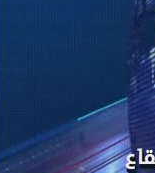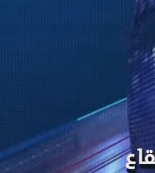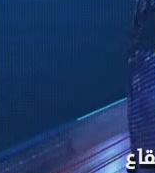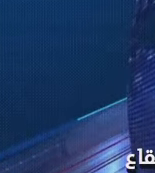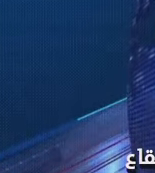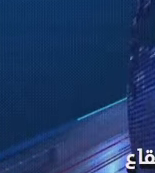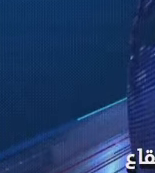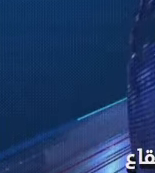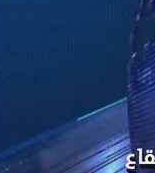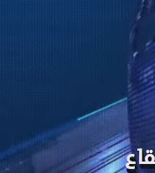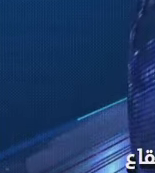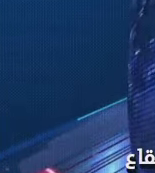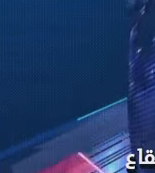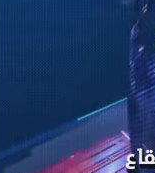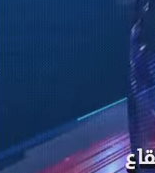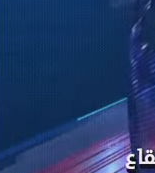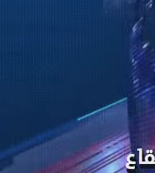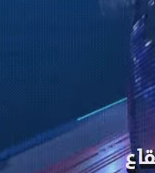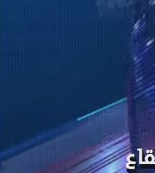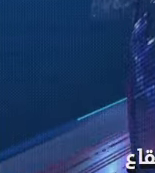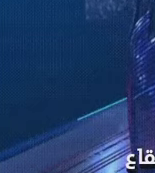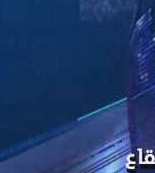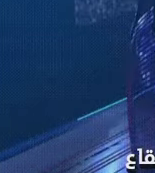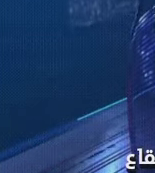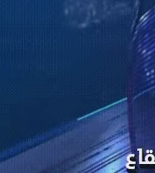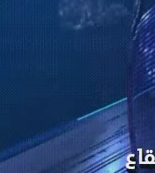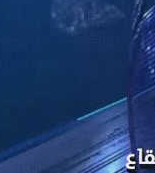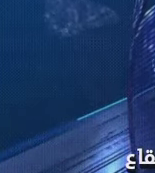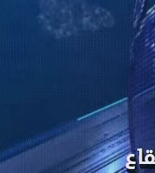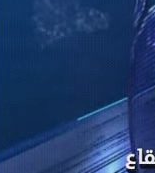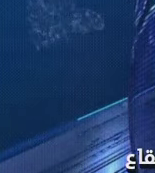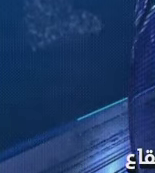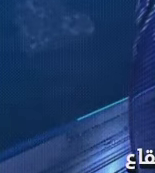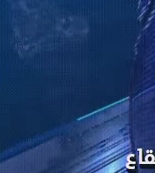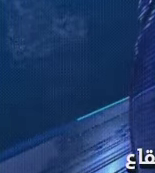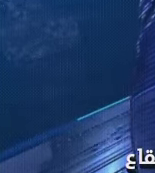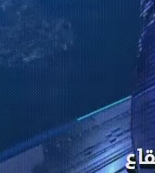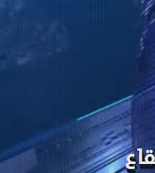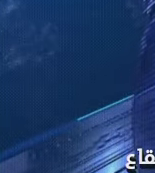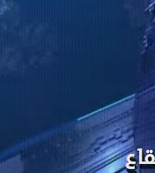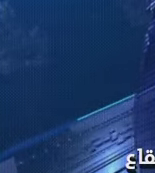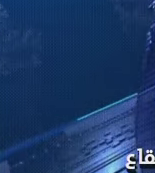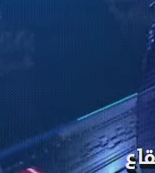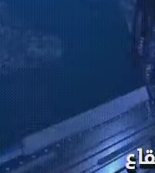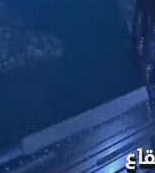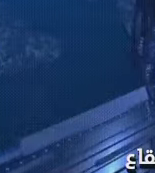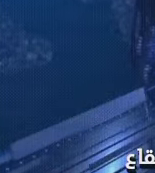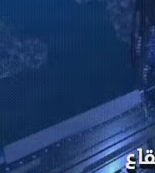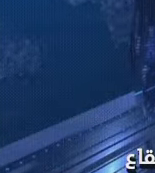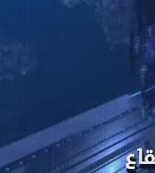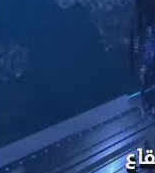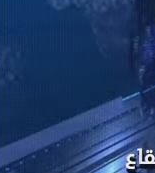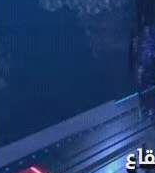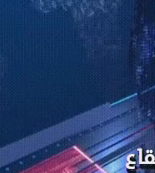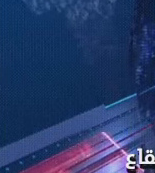للتدفئه وخصوصا في مراكز اللواء لان الطقس تحول لبارد ولا يمكن السكن في البقاع دون تدفئه ومناشدة